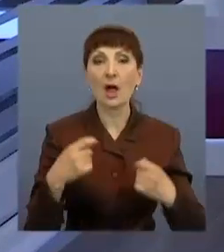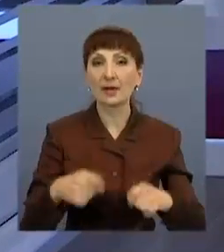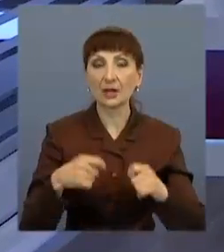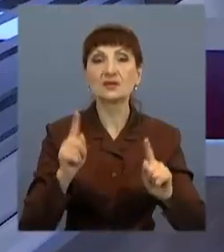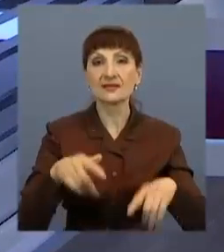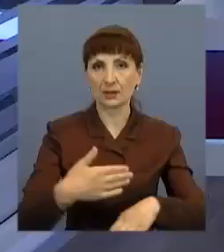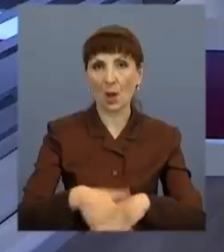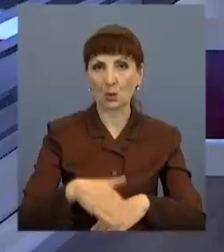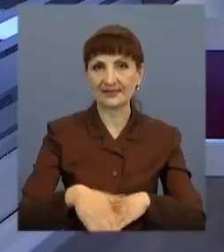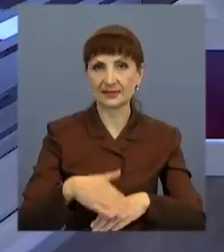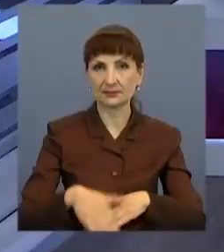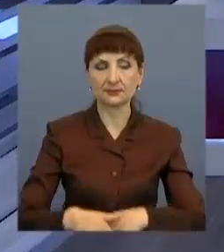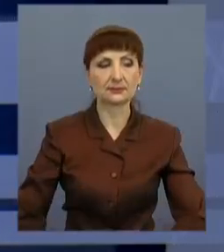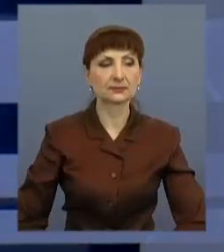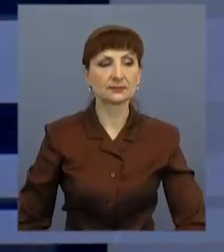прямо на улицах.